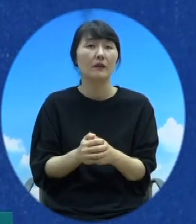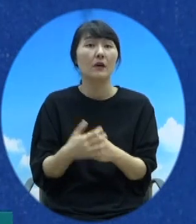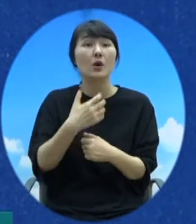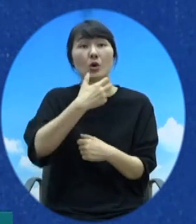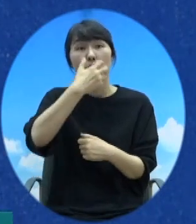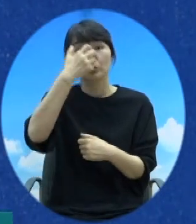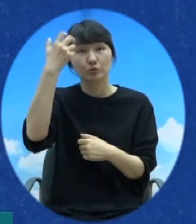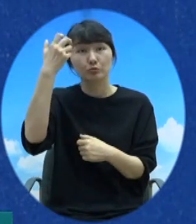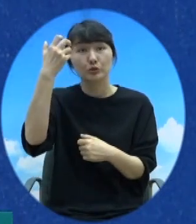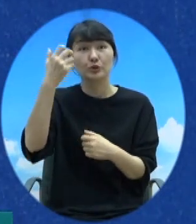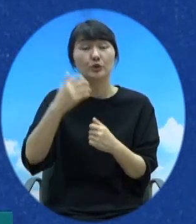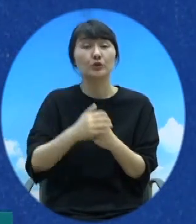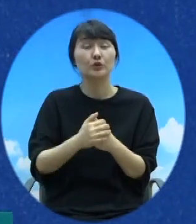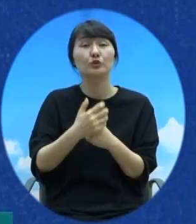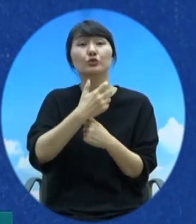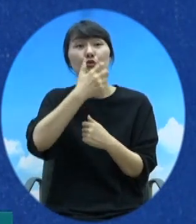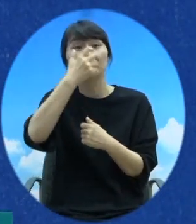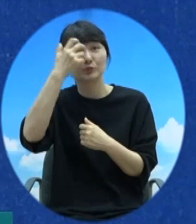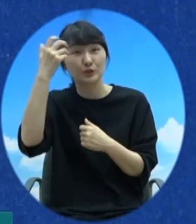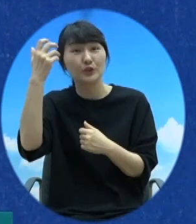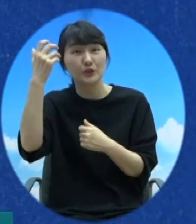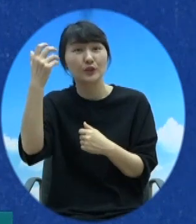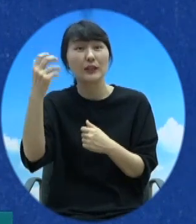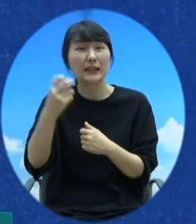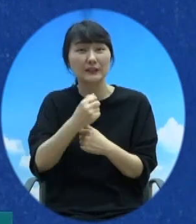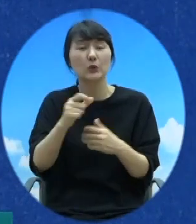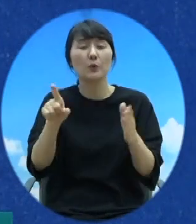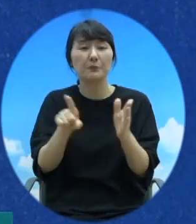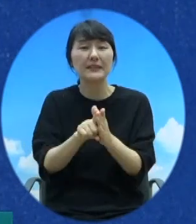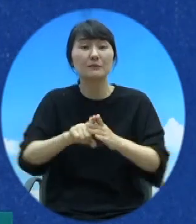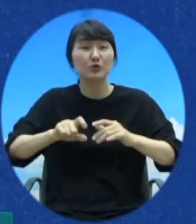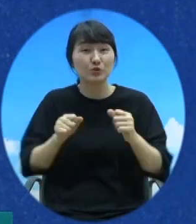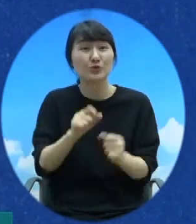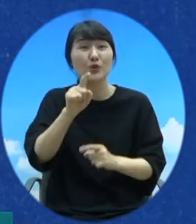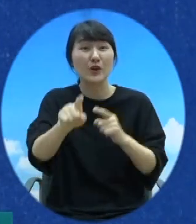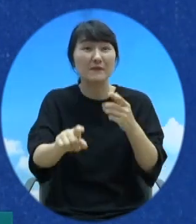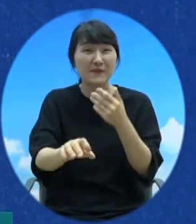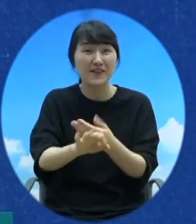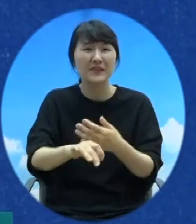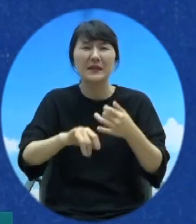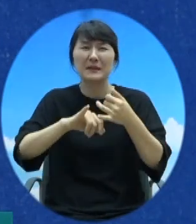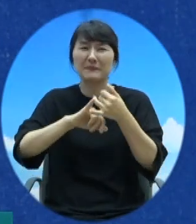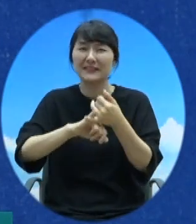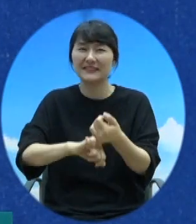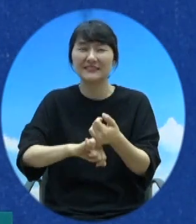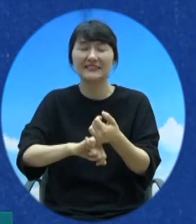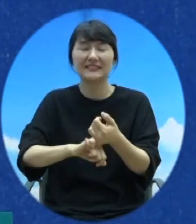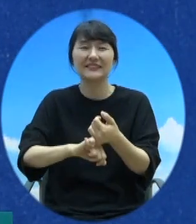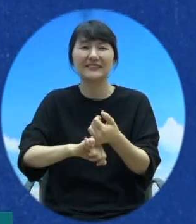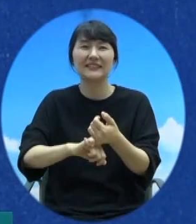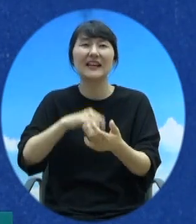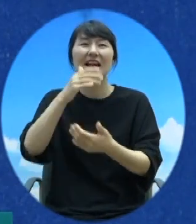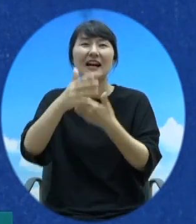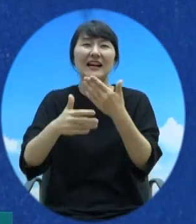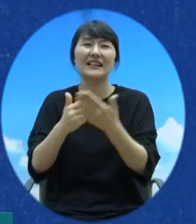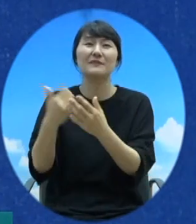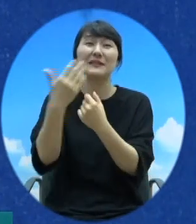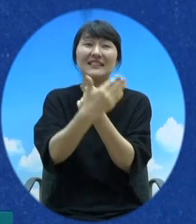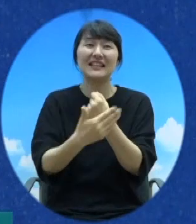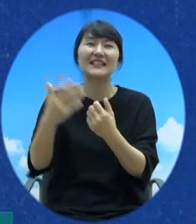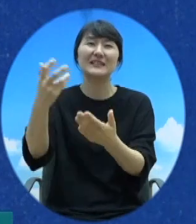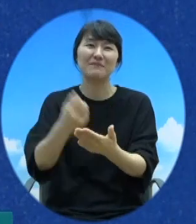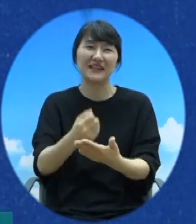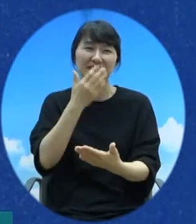꿈을 꾸면서 믿음으로 행하는 일은 반드시 하나님의 은혜를 입을